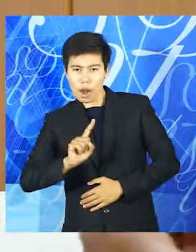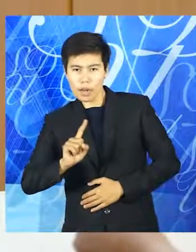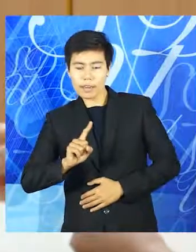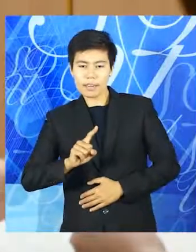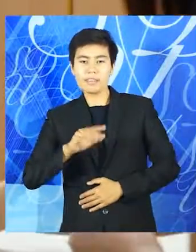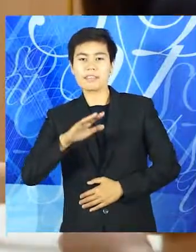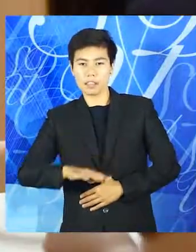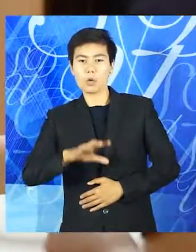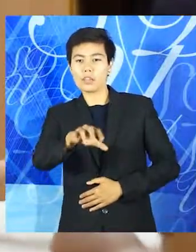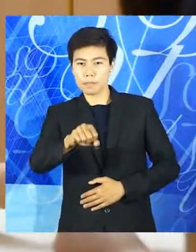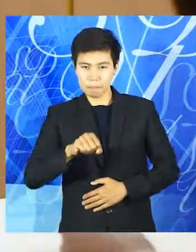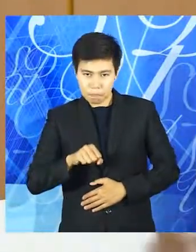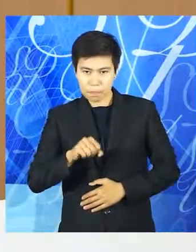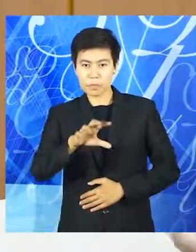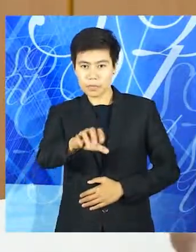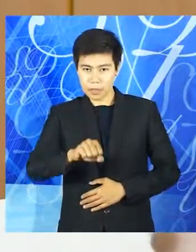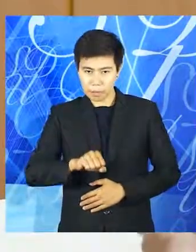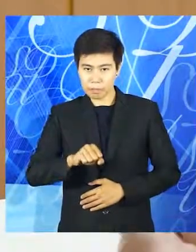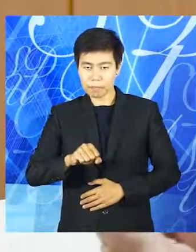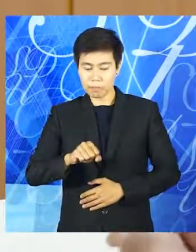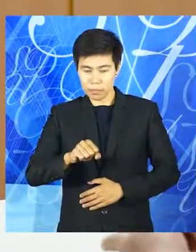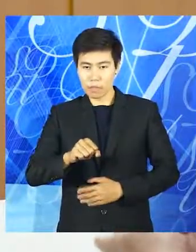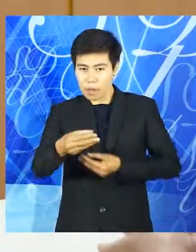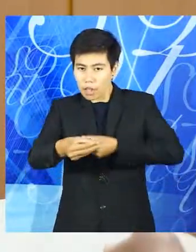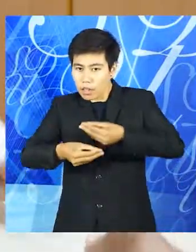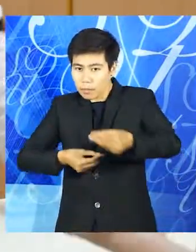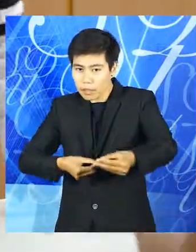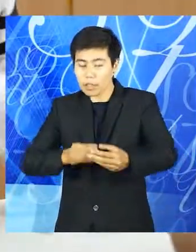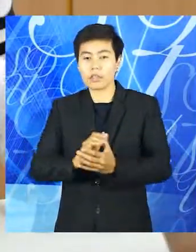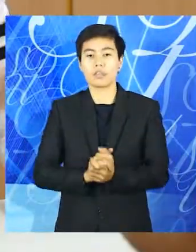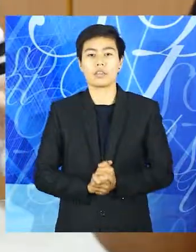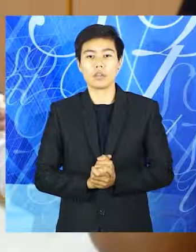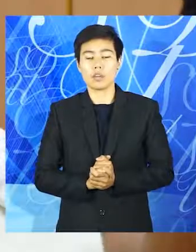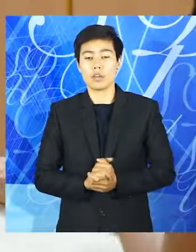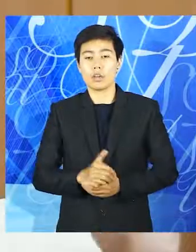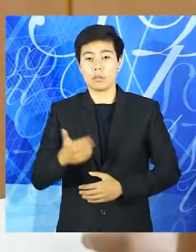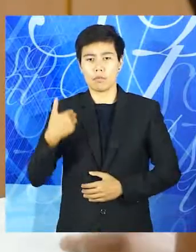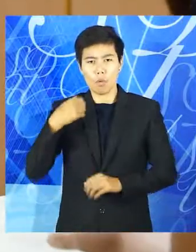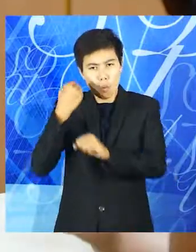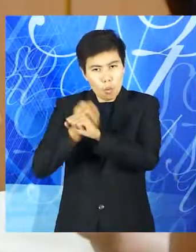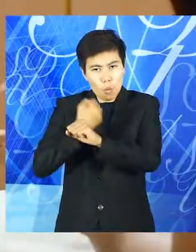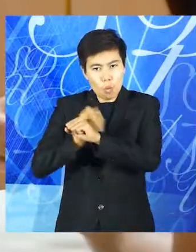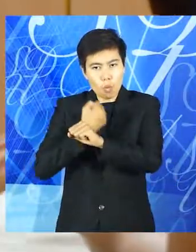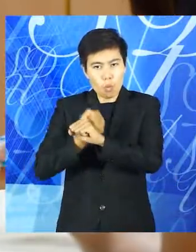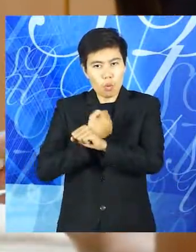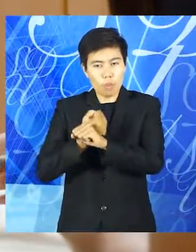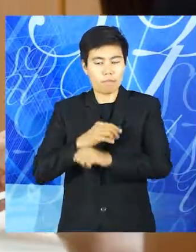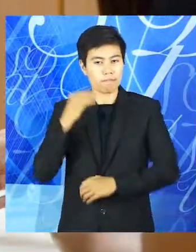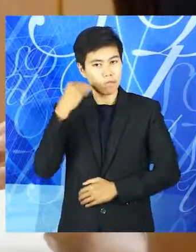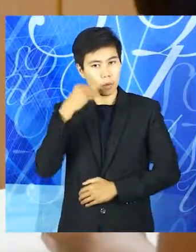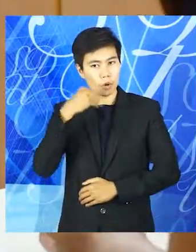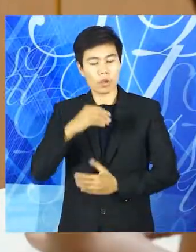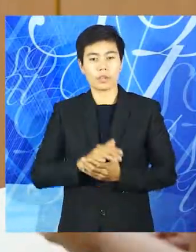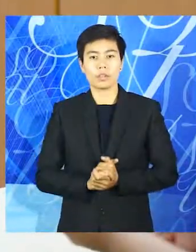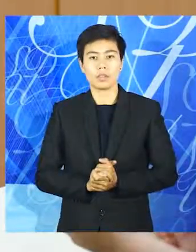องหยิบภาพมาเพื่อแลกเปลี่ยนนะคะอันนี้ผู้ฝึกก็จะต้องฝึกไปเรื่อยๆนะคะโดย